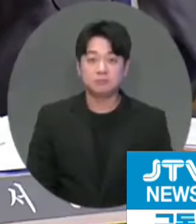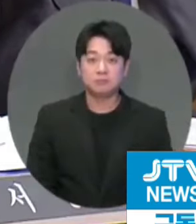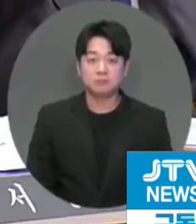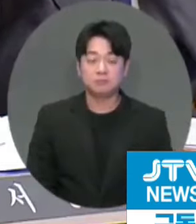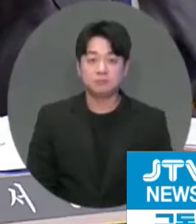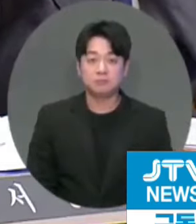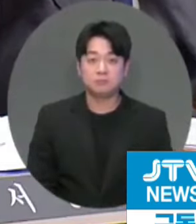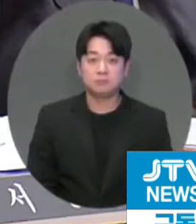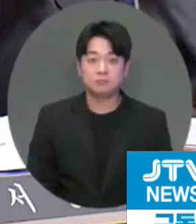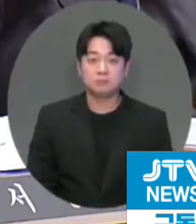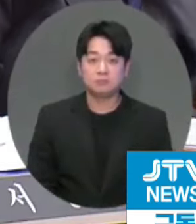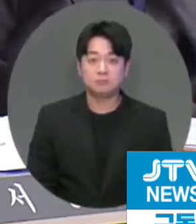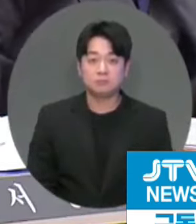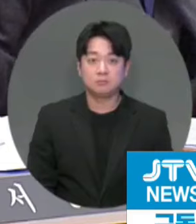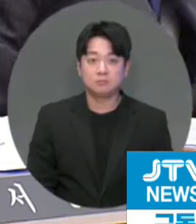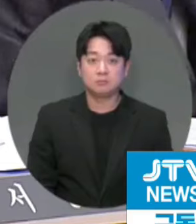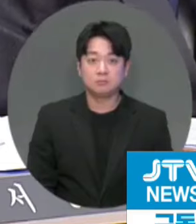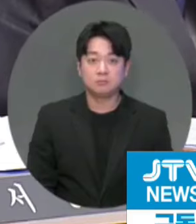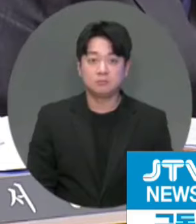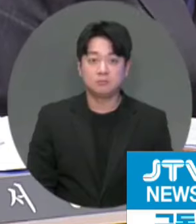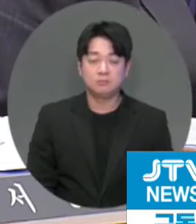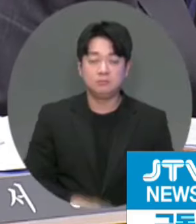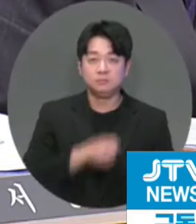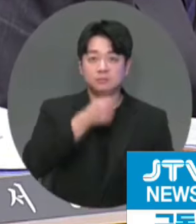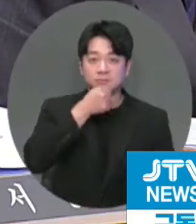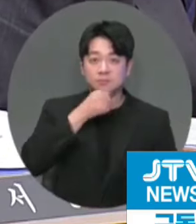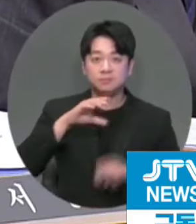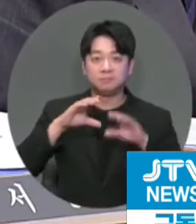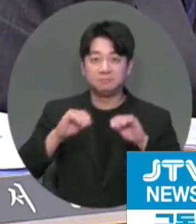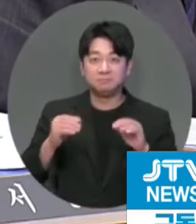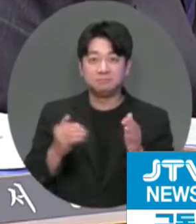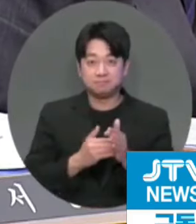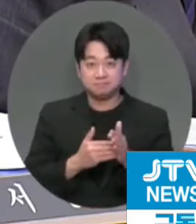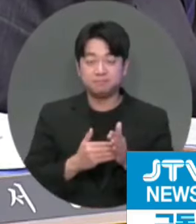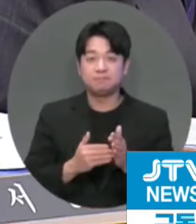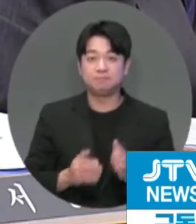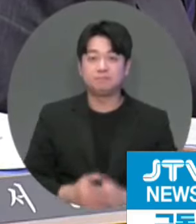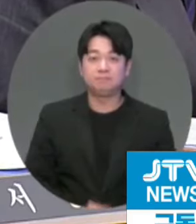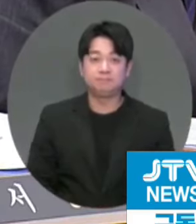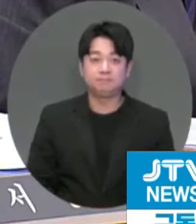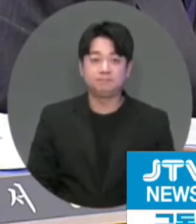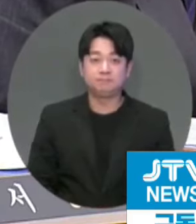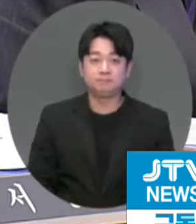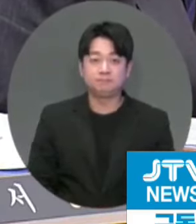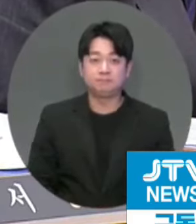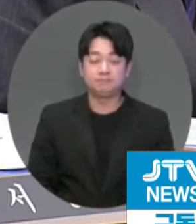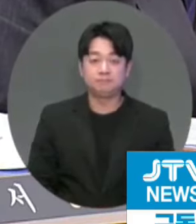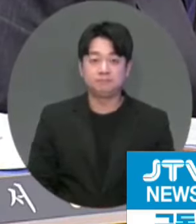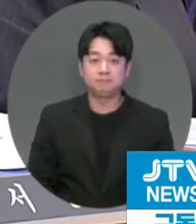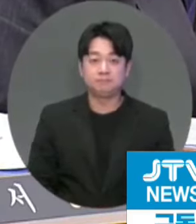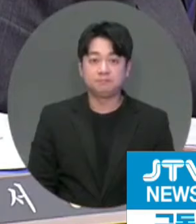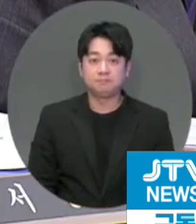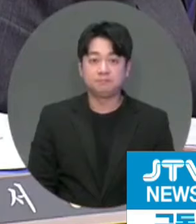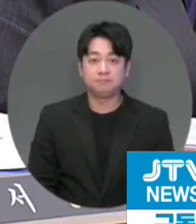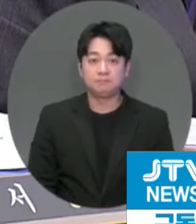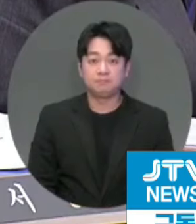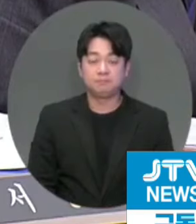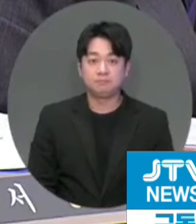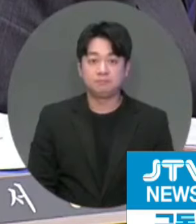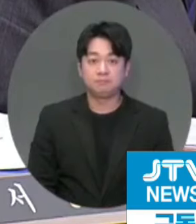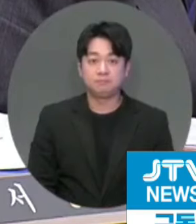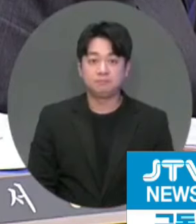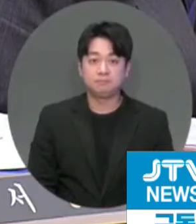되지 않아. 예. 아니 6분밖에 되지 않아. 이 정도였습니다. 위원장님께서 아까 기자처럼 한번 물어봐 주시고 이와